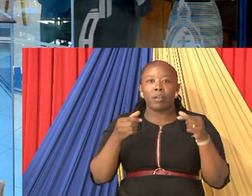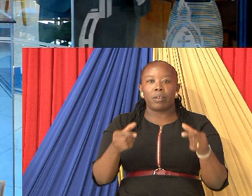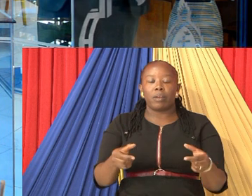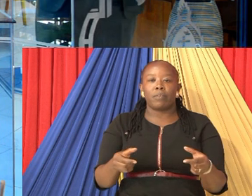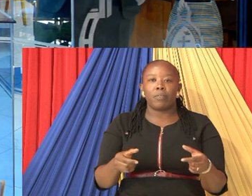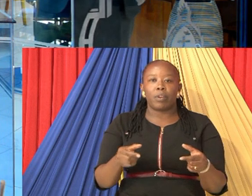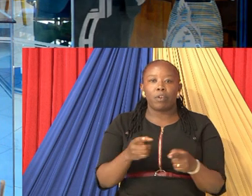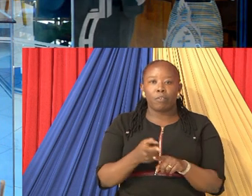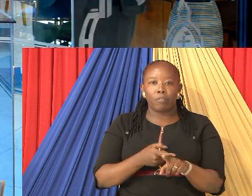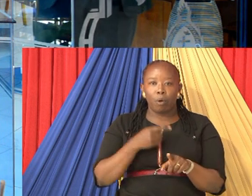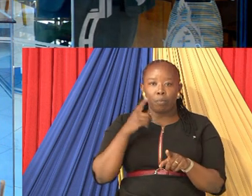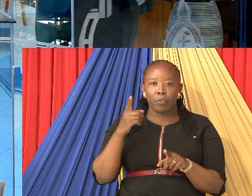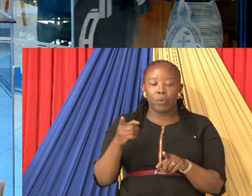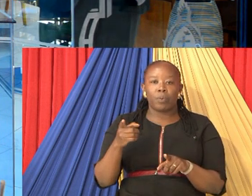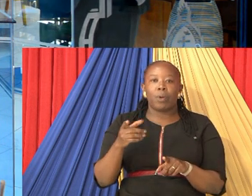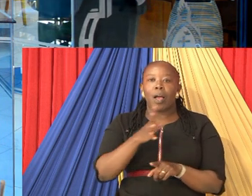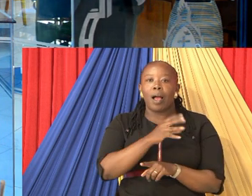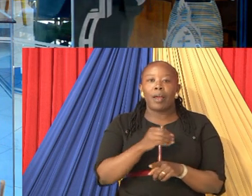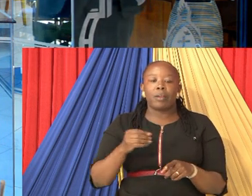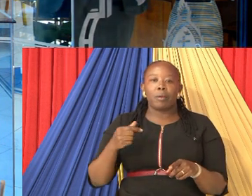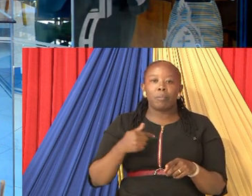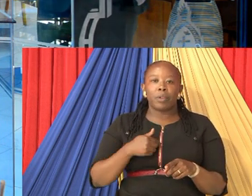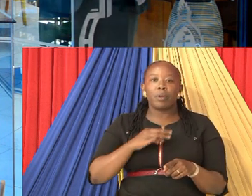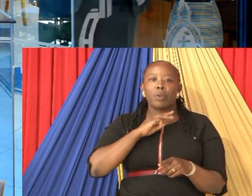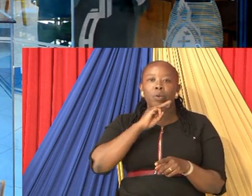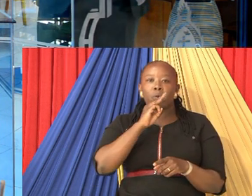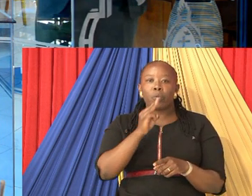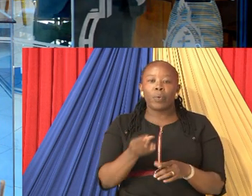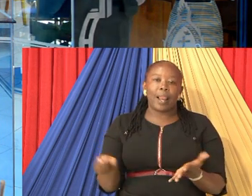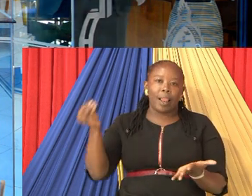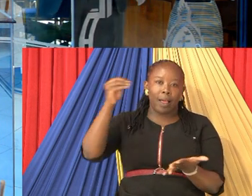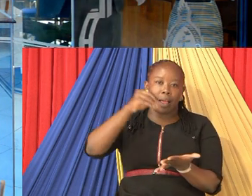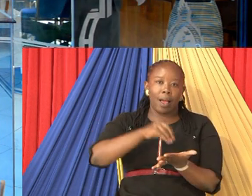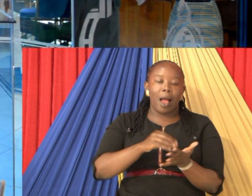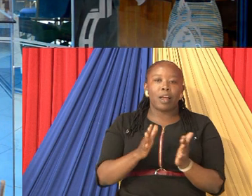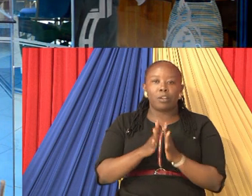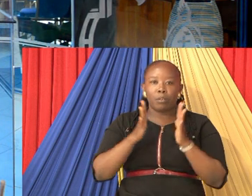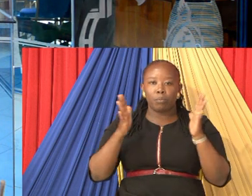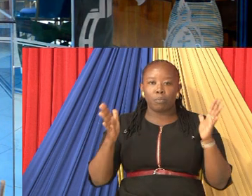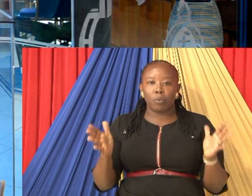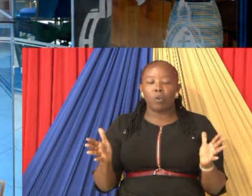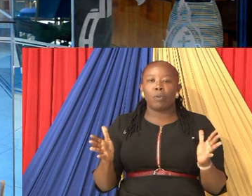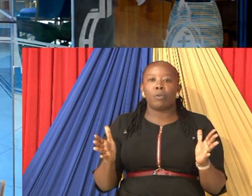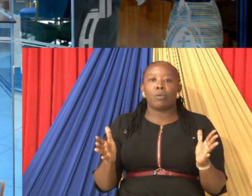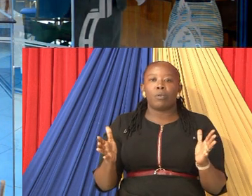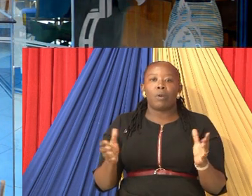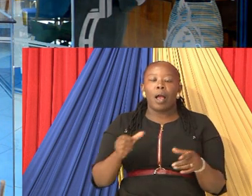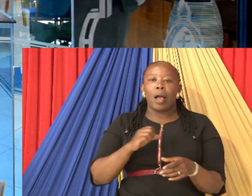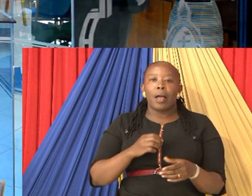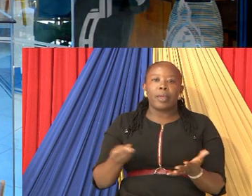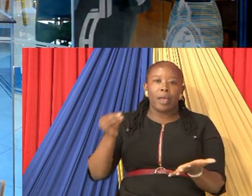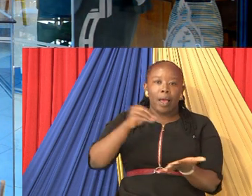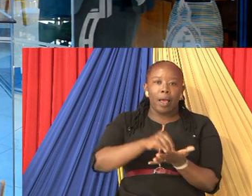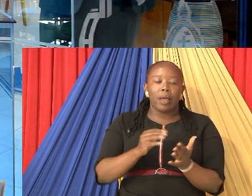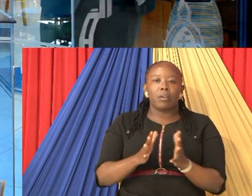wachangamkao, nani nitawazidisha. Mtakaponishukuru mimi nitawazidisha. I'll give you